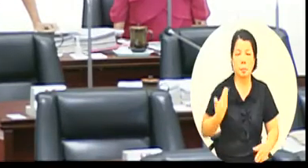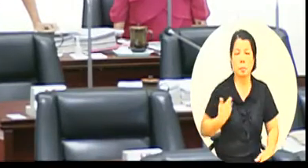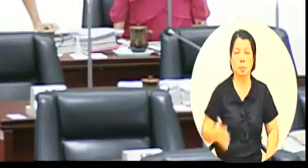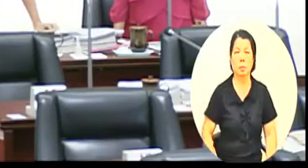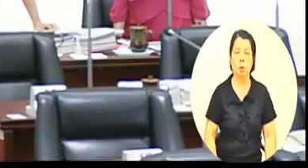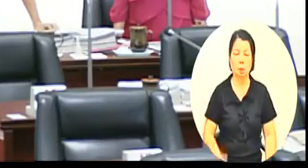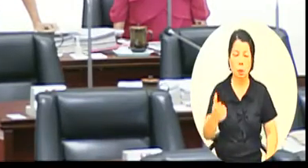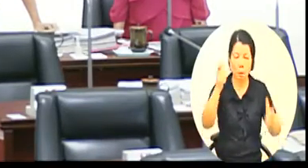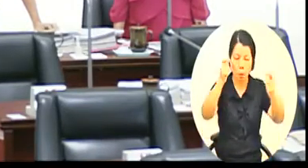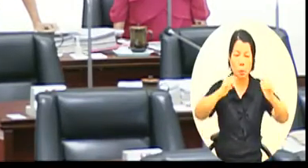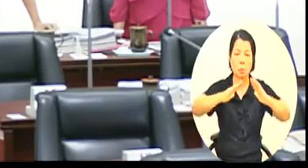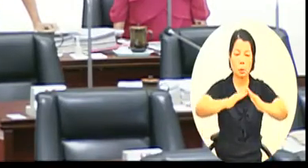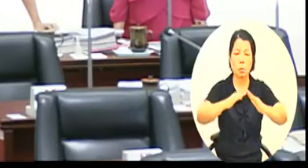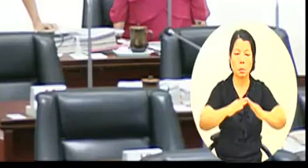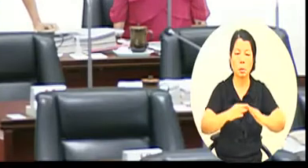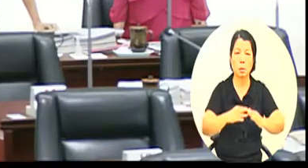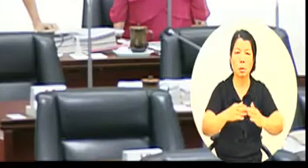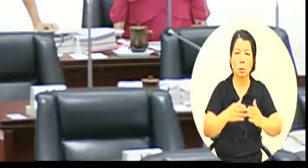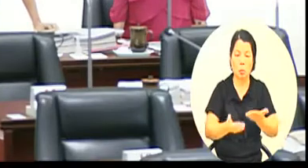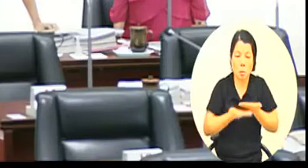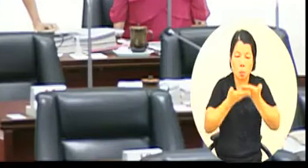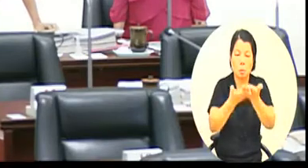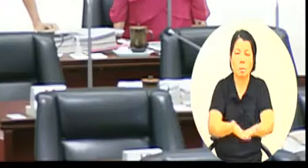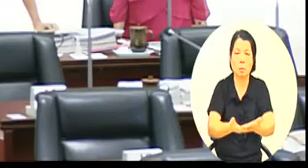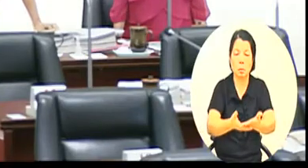雄处有送到都委会来吗？有还是没有？